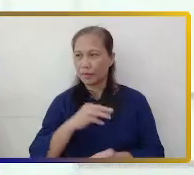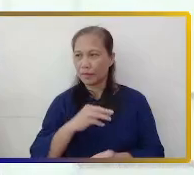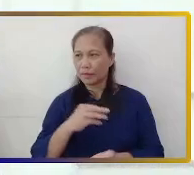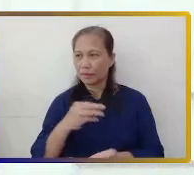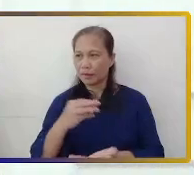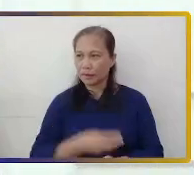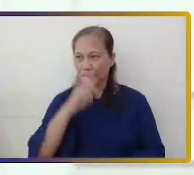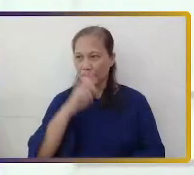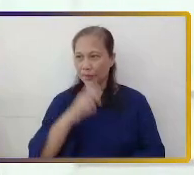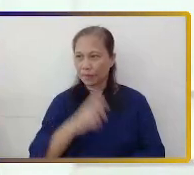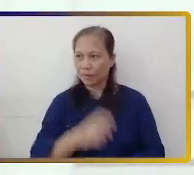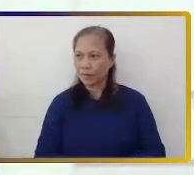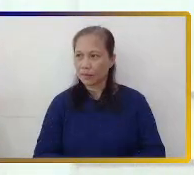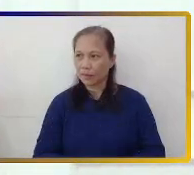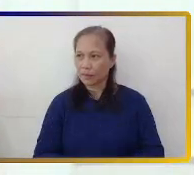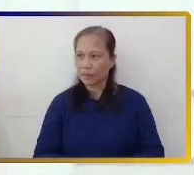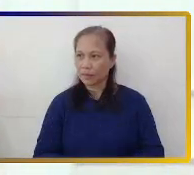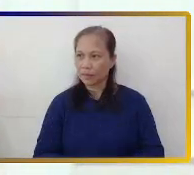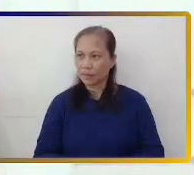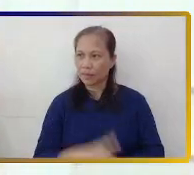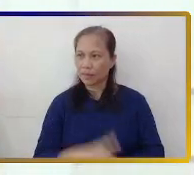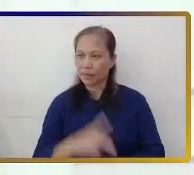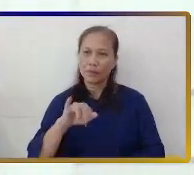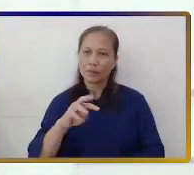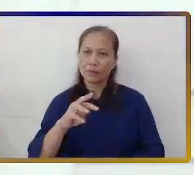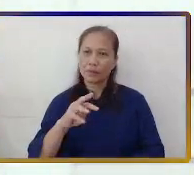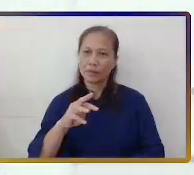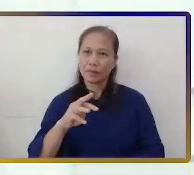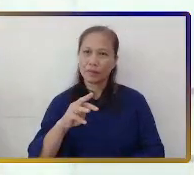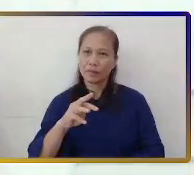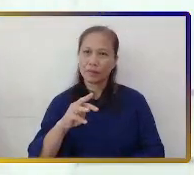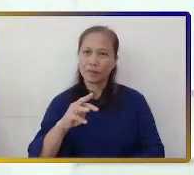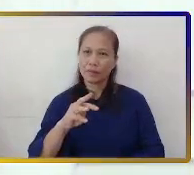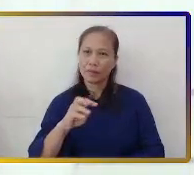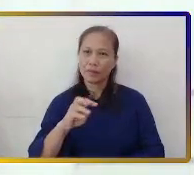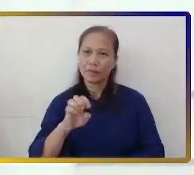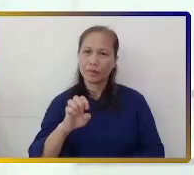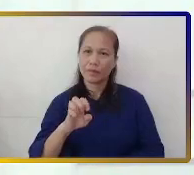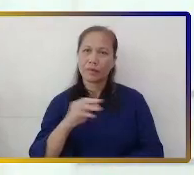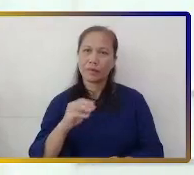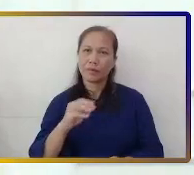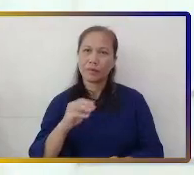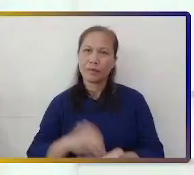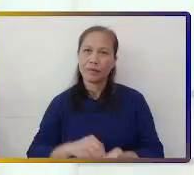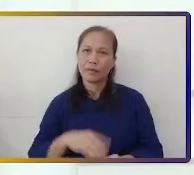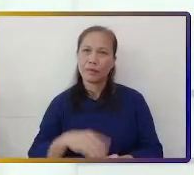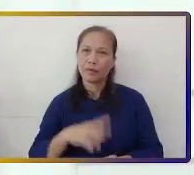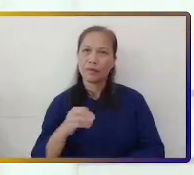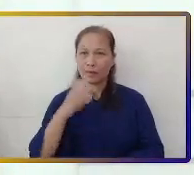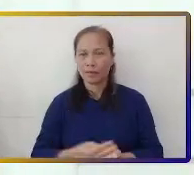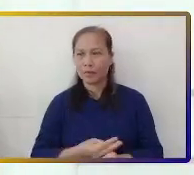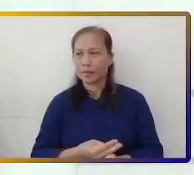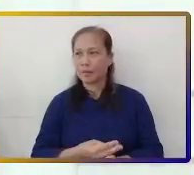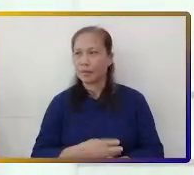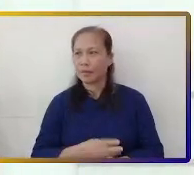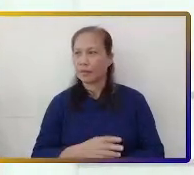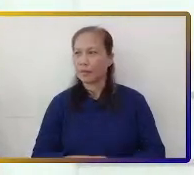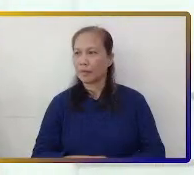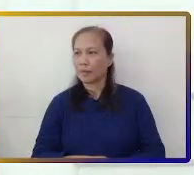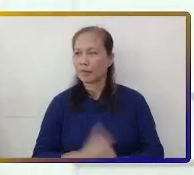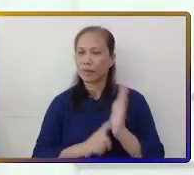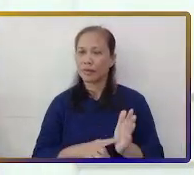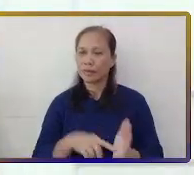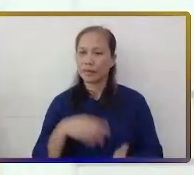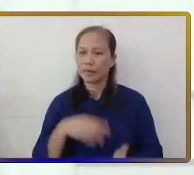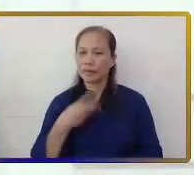ano po primitive age I mean you sa apostolic the primitive the Medieval and the modern So makikita po natin diyan